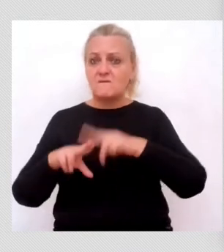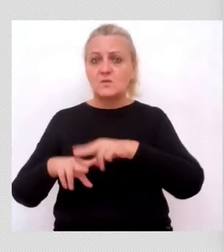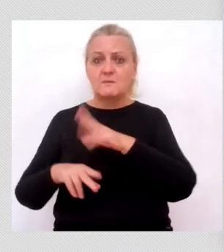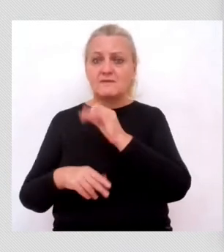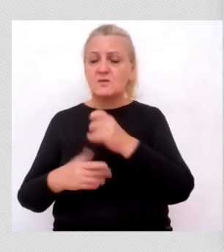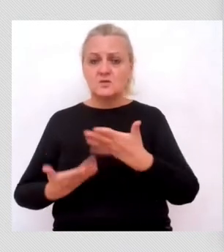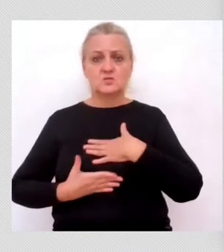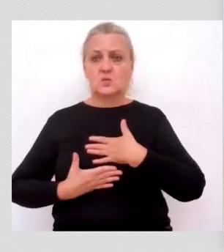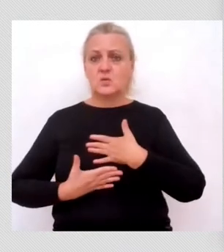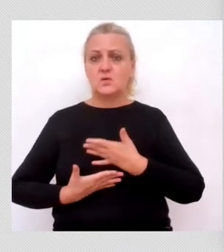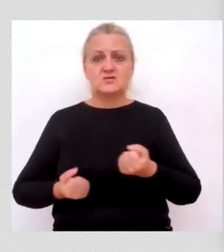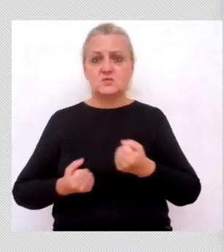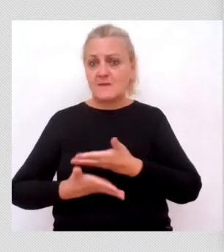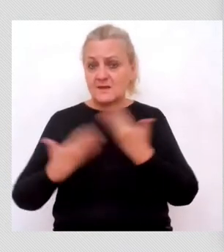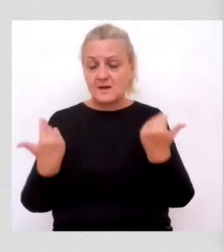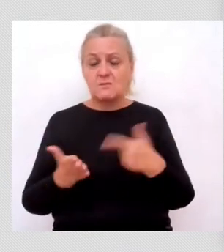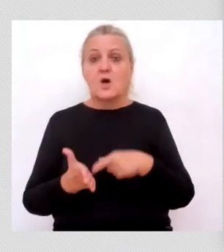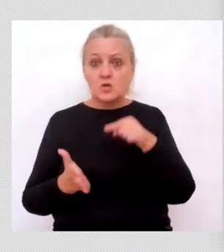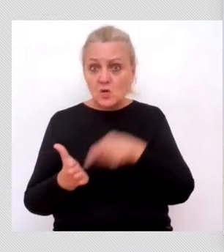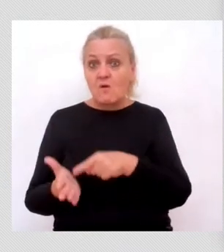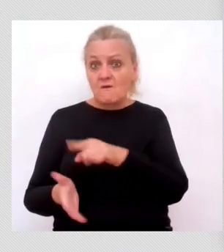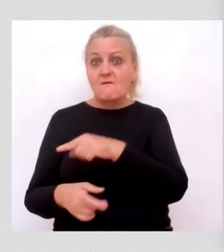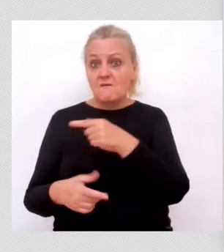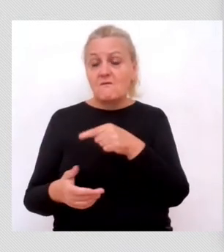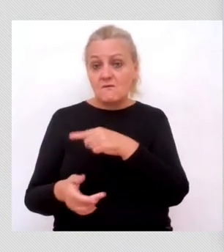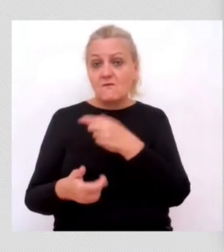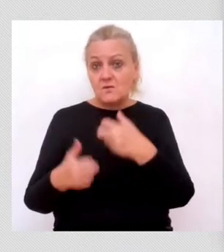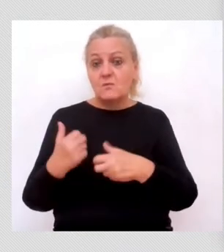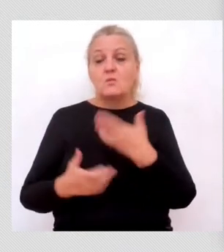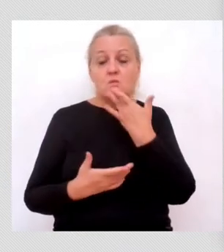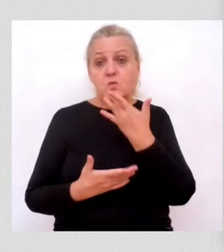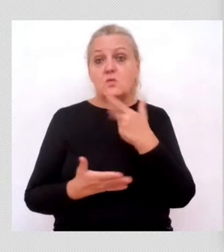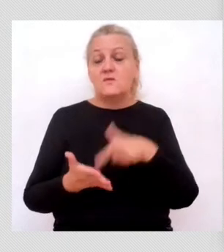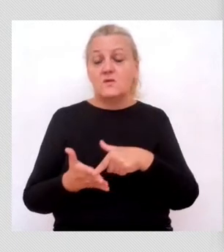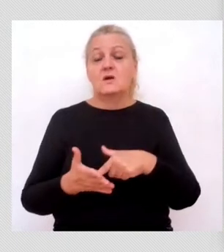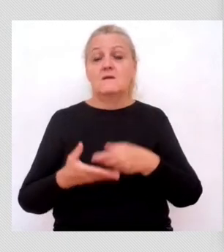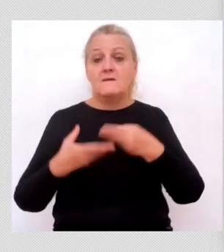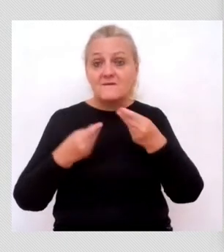którym należy myśleć, jeżeli mówimy o, w ogóle o polityce i finansowaniu polityki.